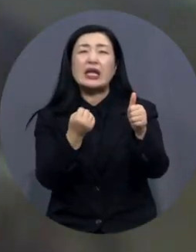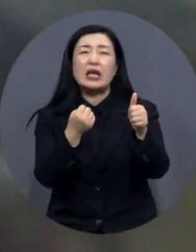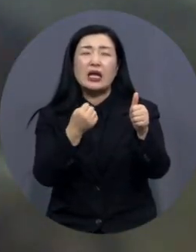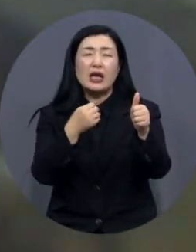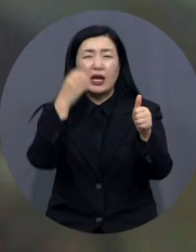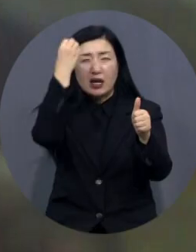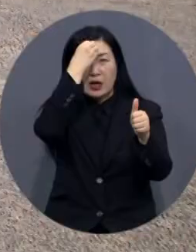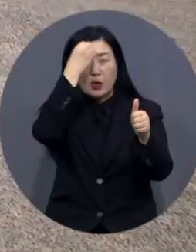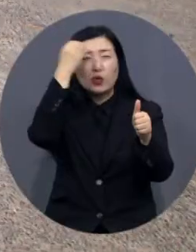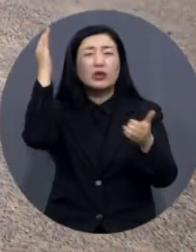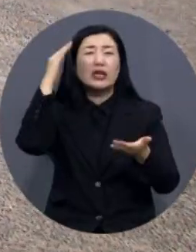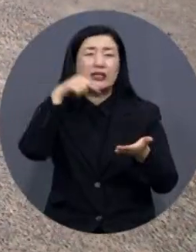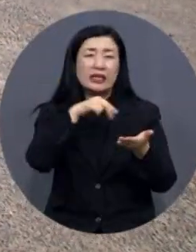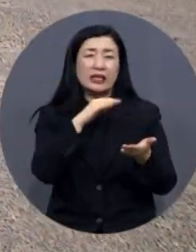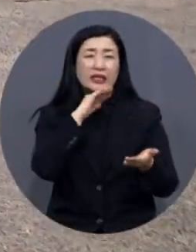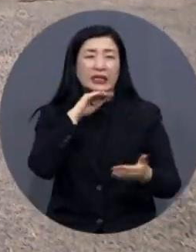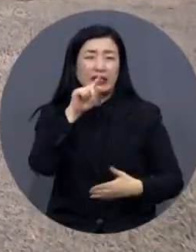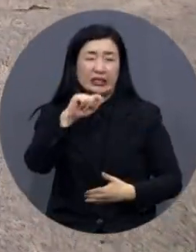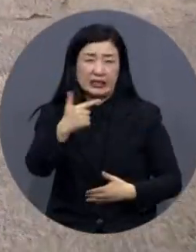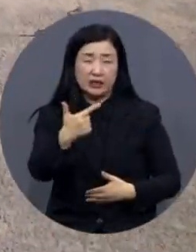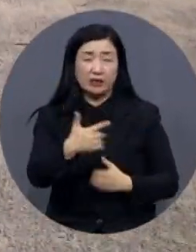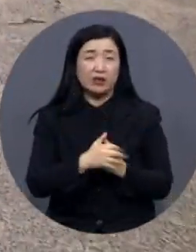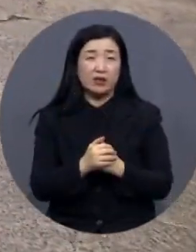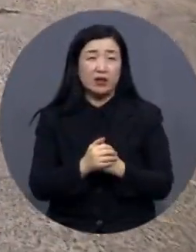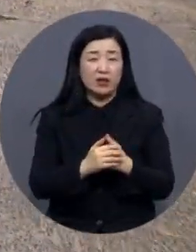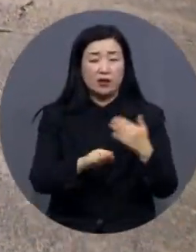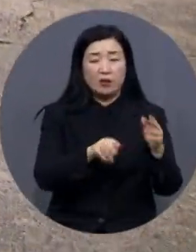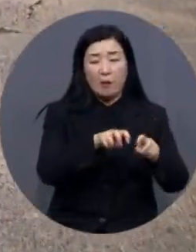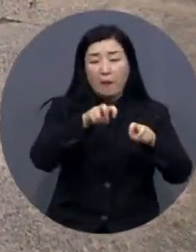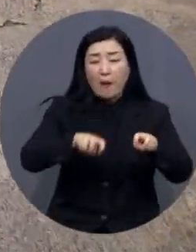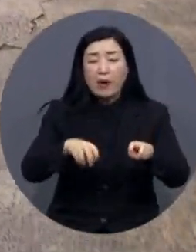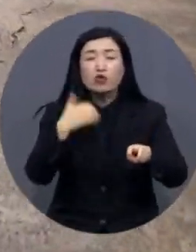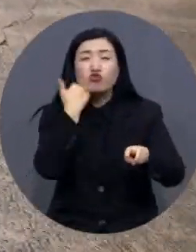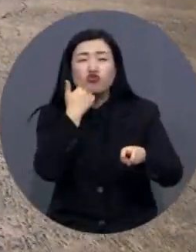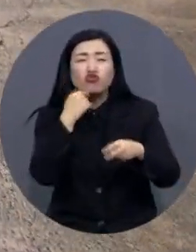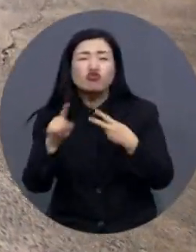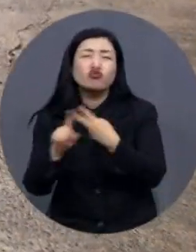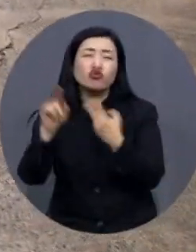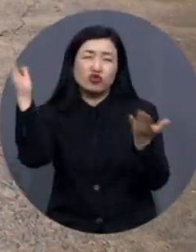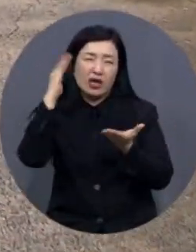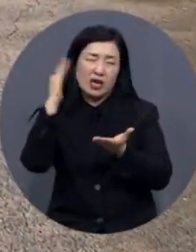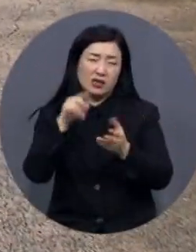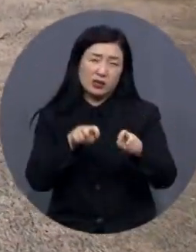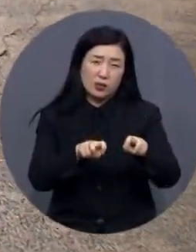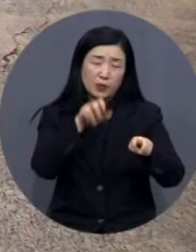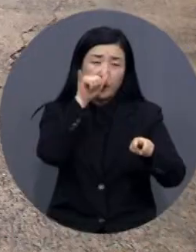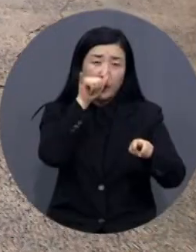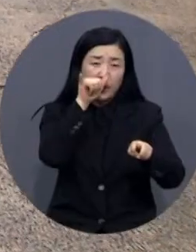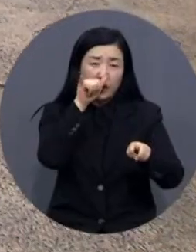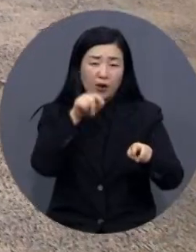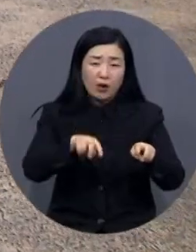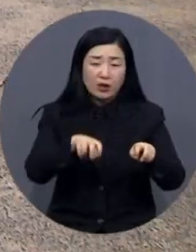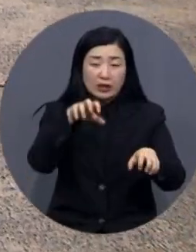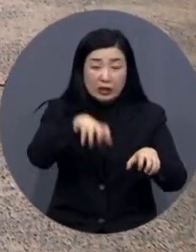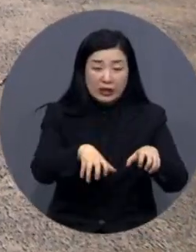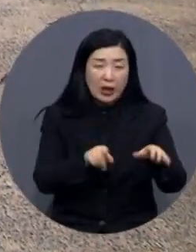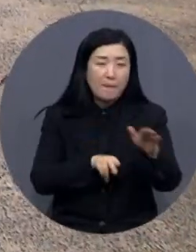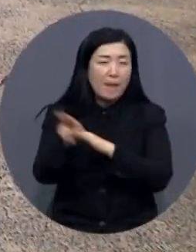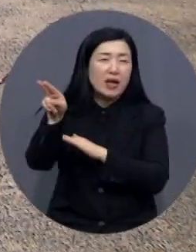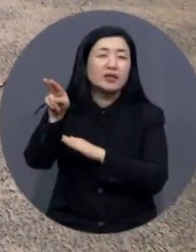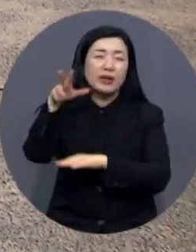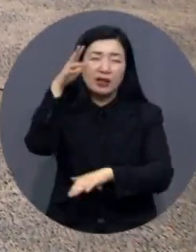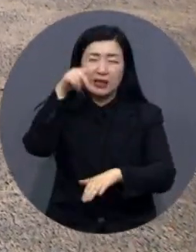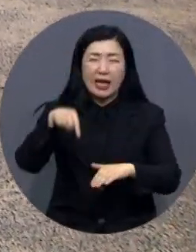고등학생. 차량 조수석에는 다른 중학생도 타고 있었는데 운전자가 검거될 때 현장에서 도주해 다음 날